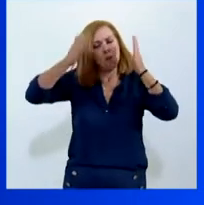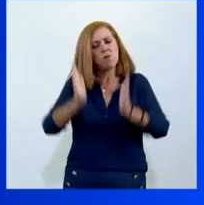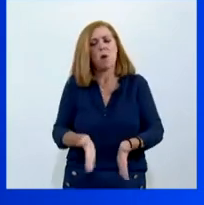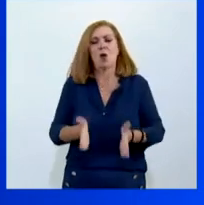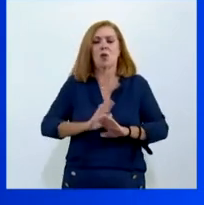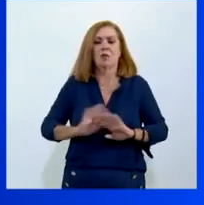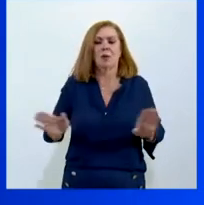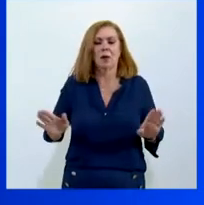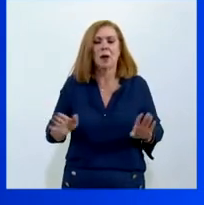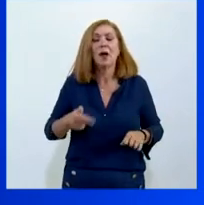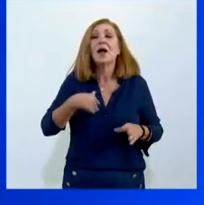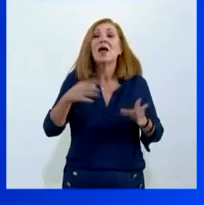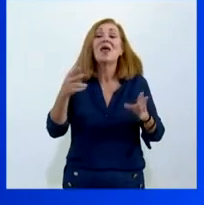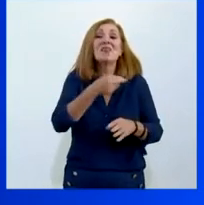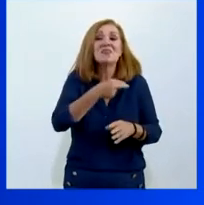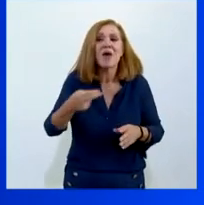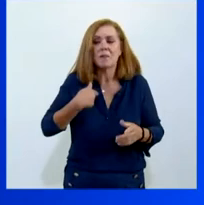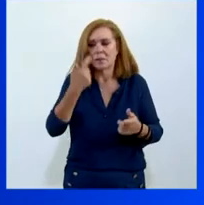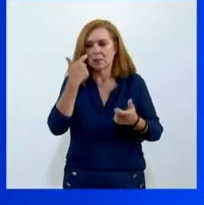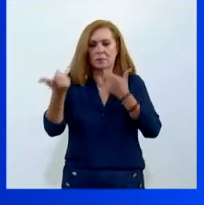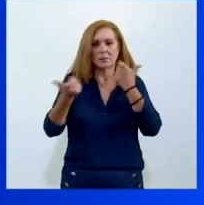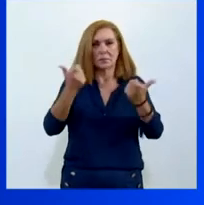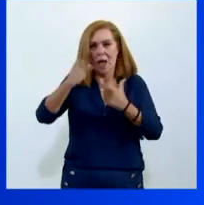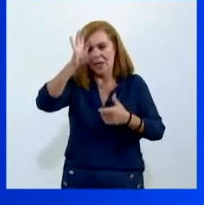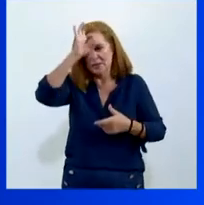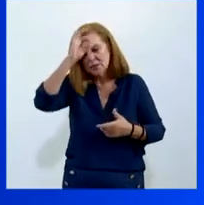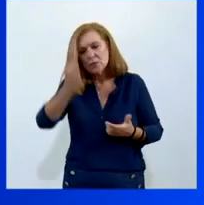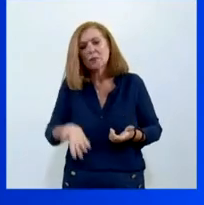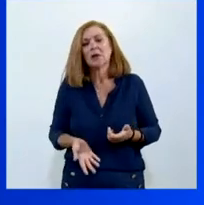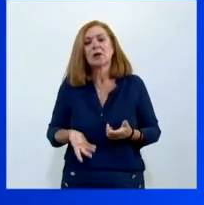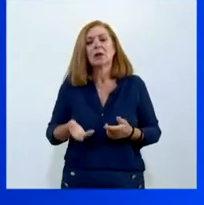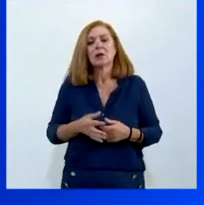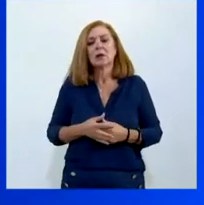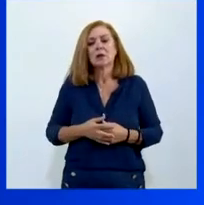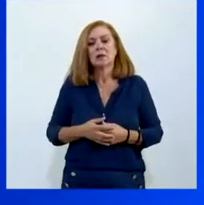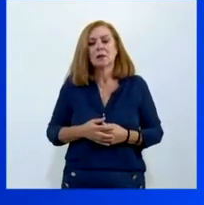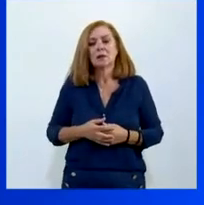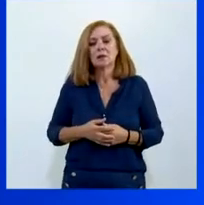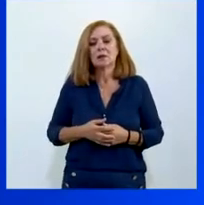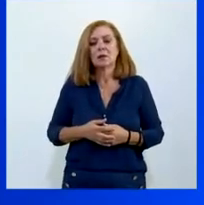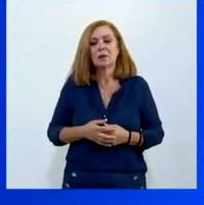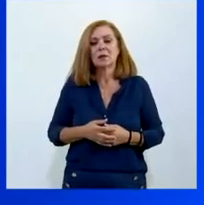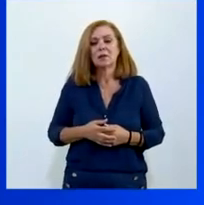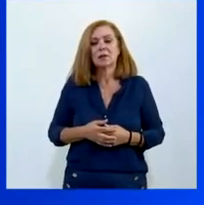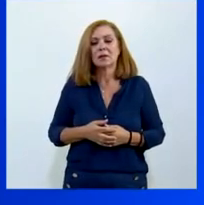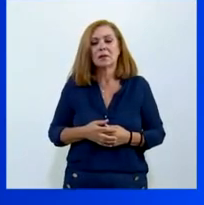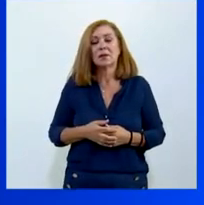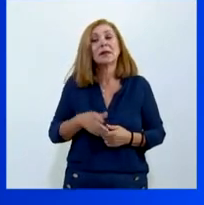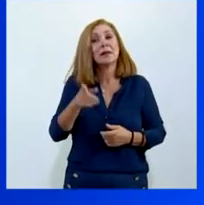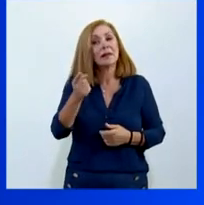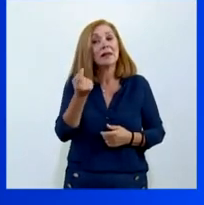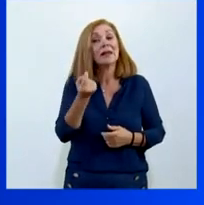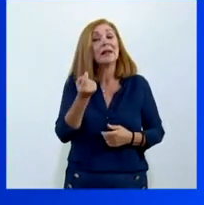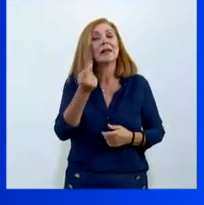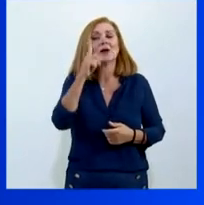Ως προς τα ζητήματα της αστυνόμευσης και θα κάνετε λίγη